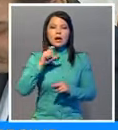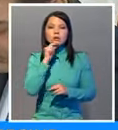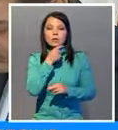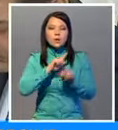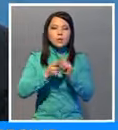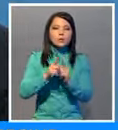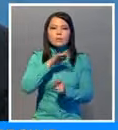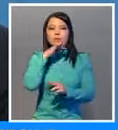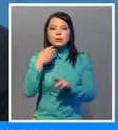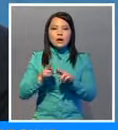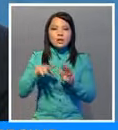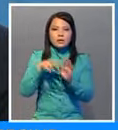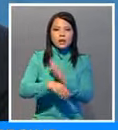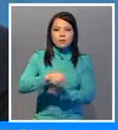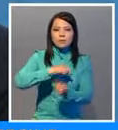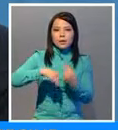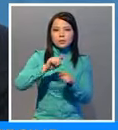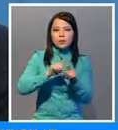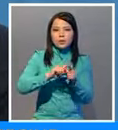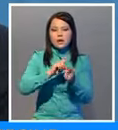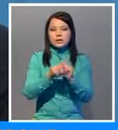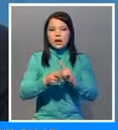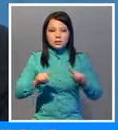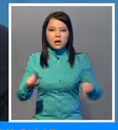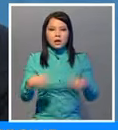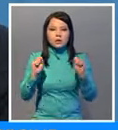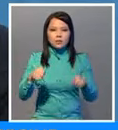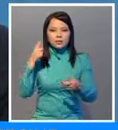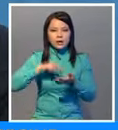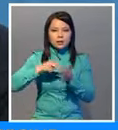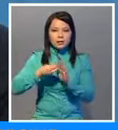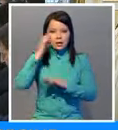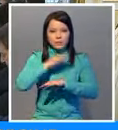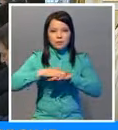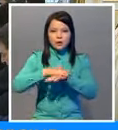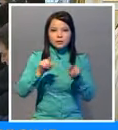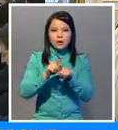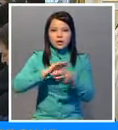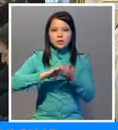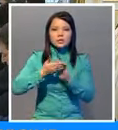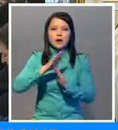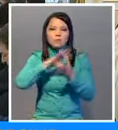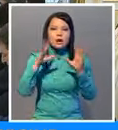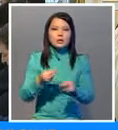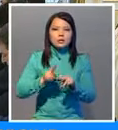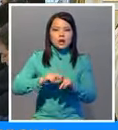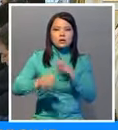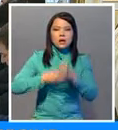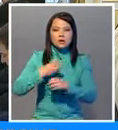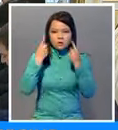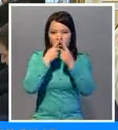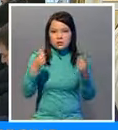өзгеруіне байланысты отандық бизнес те ширай түсуі мүмкін. Ширай түсу керек, өйткені мемлекет ол үшін барлық жағдайды жасады. Бүгін халықаралық